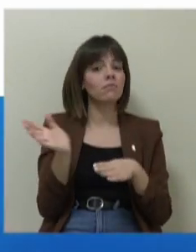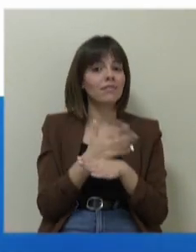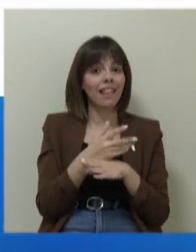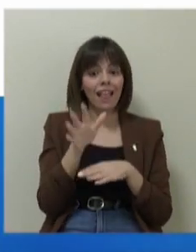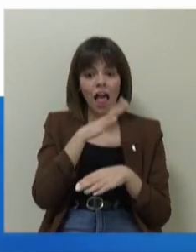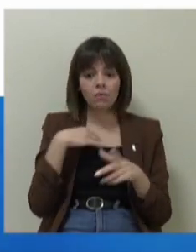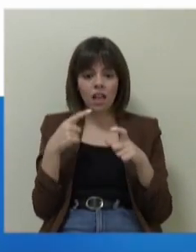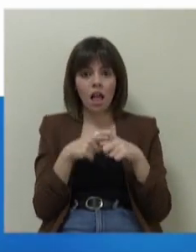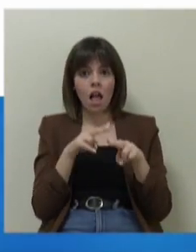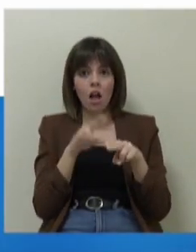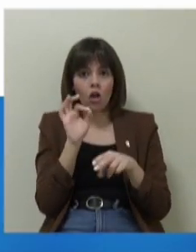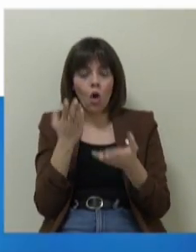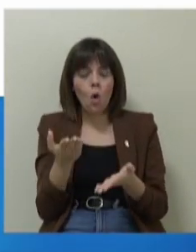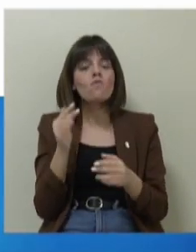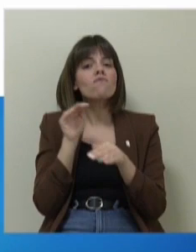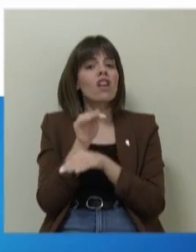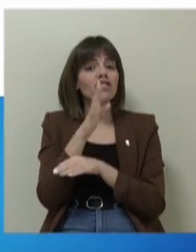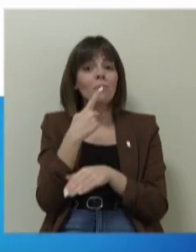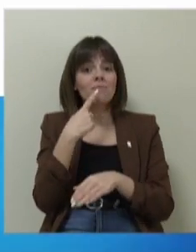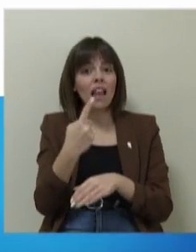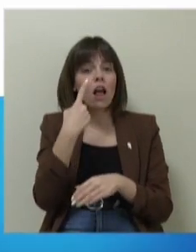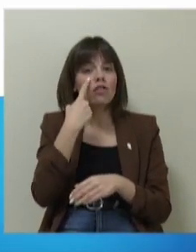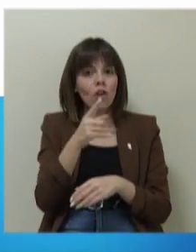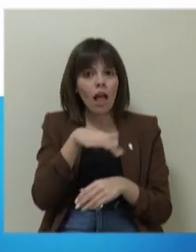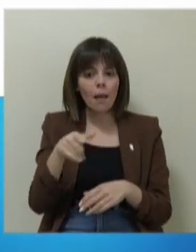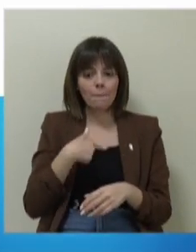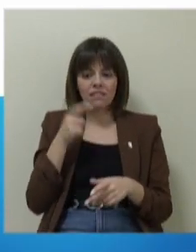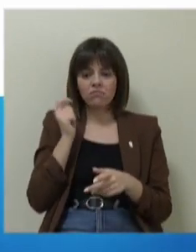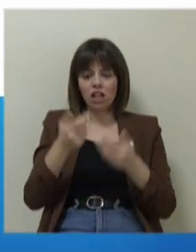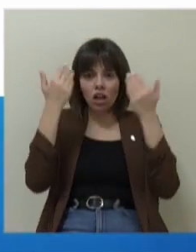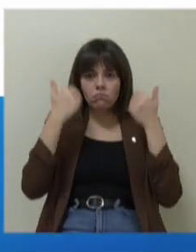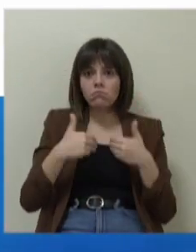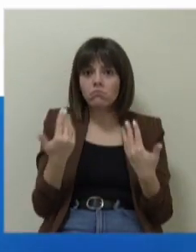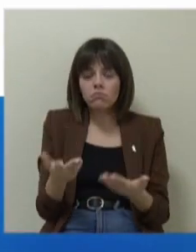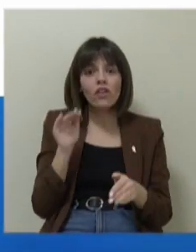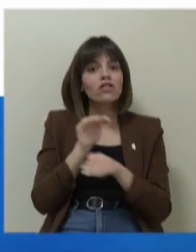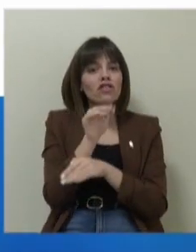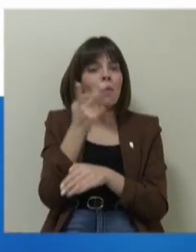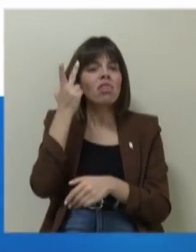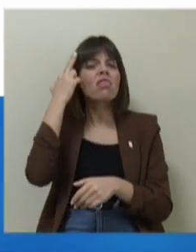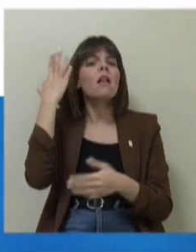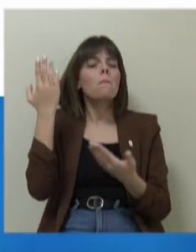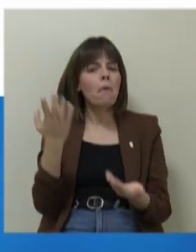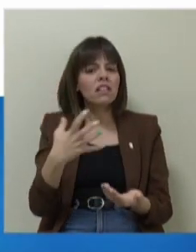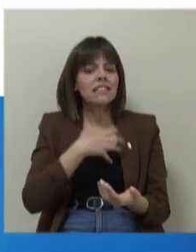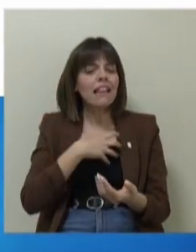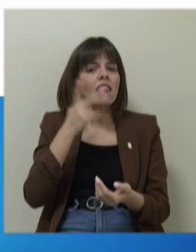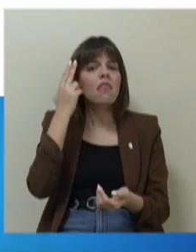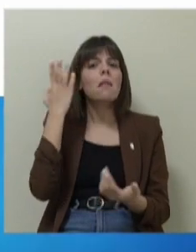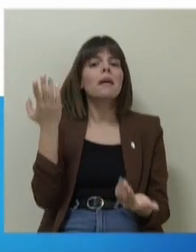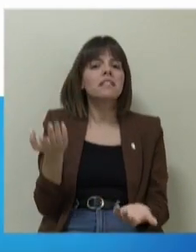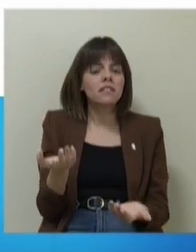eko, yaşam denen şeyin bizatihi kendisiyiz. Yaşamı tanımayan kendini